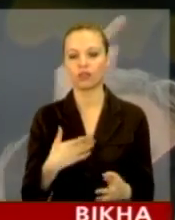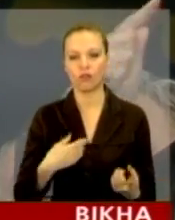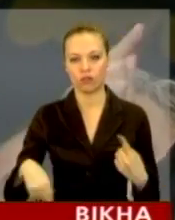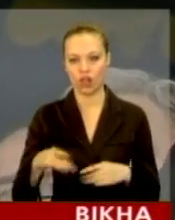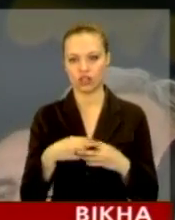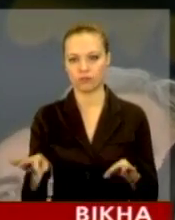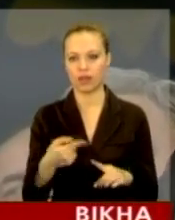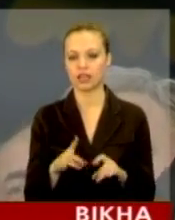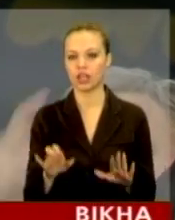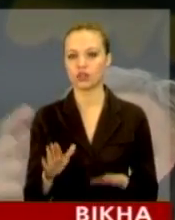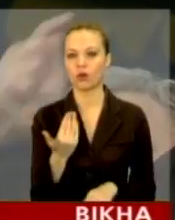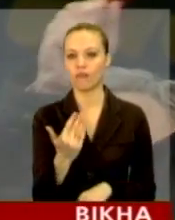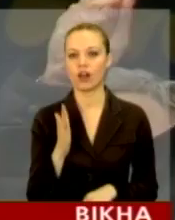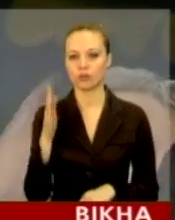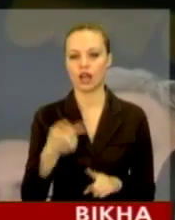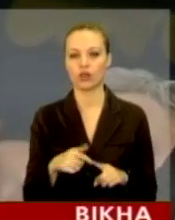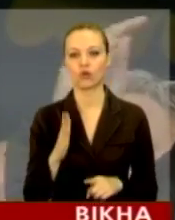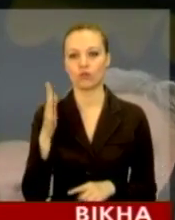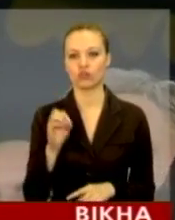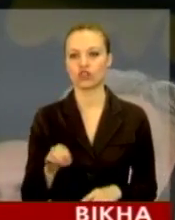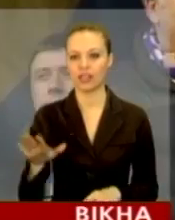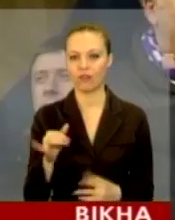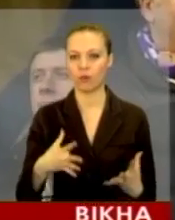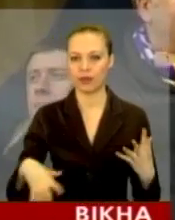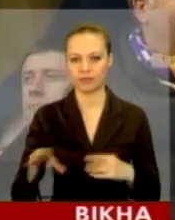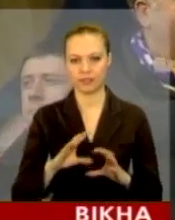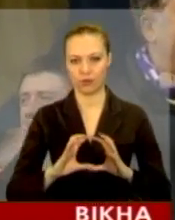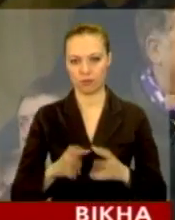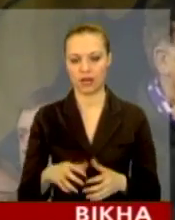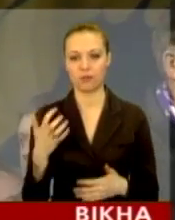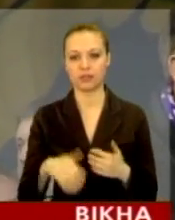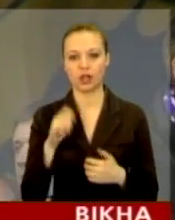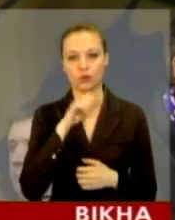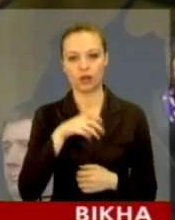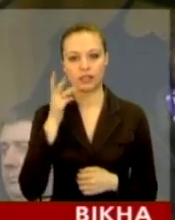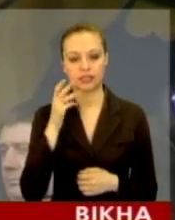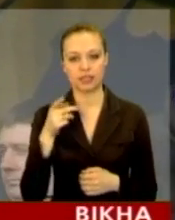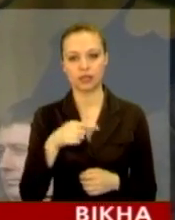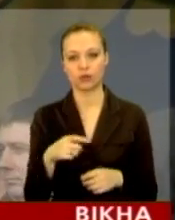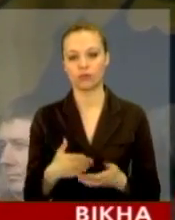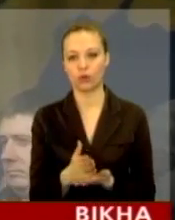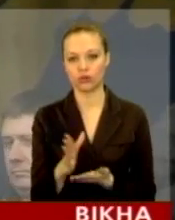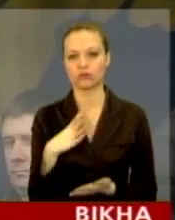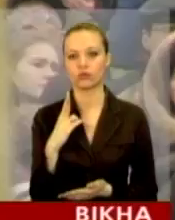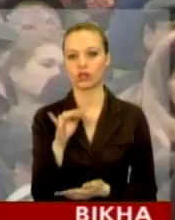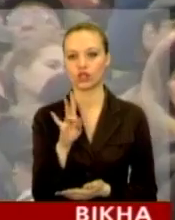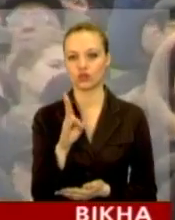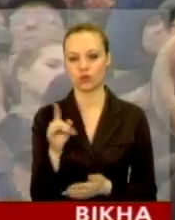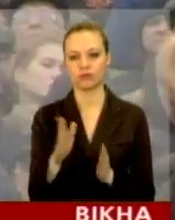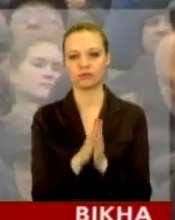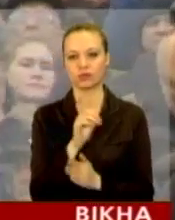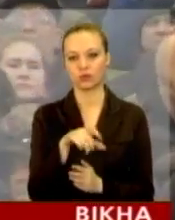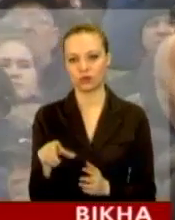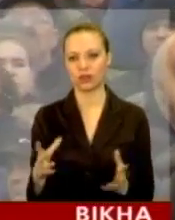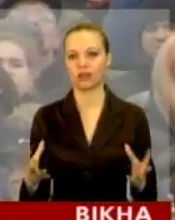свобода. Це не тільки ваше майбутнє, це майбутнє Європи і всього світу. Серед українських політиків на сцені був, зокрема, і Віталій Кличко. Він закликав